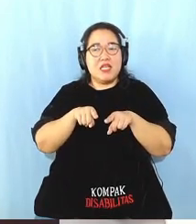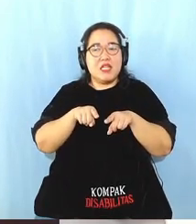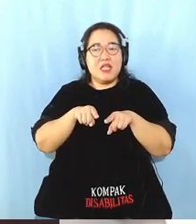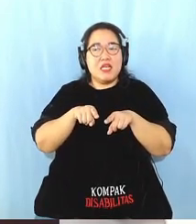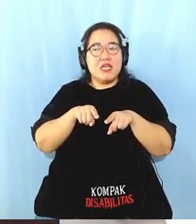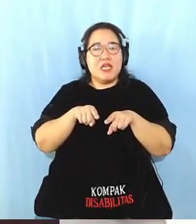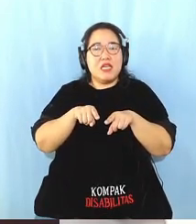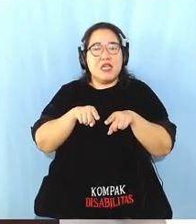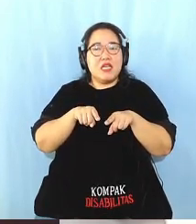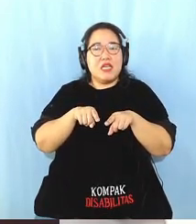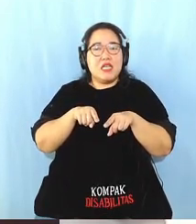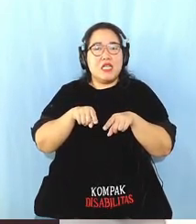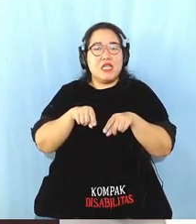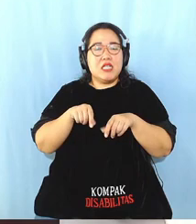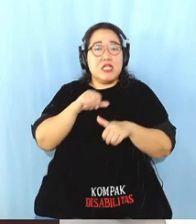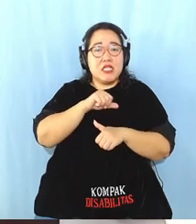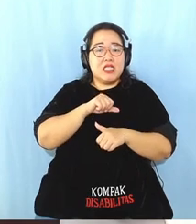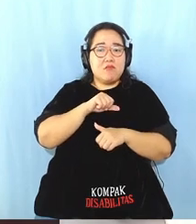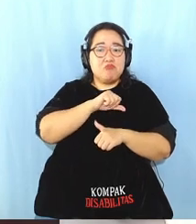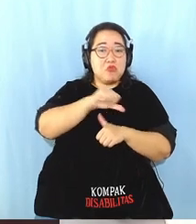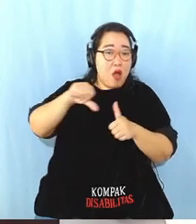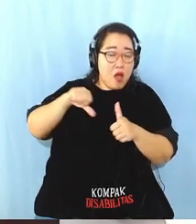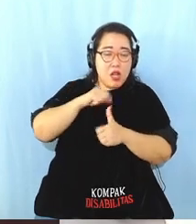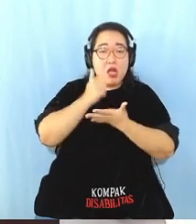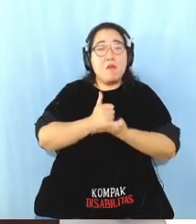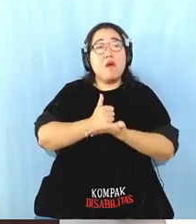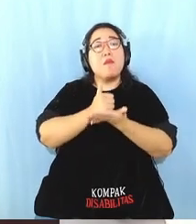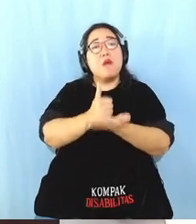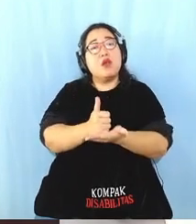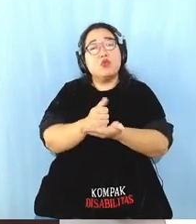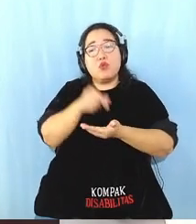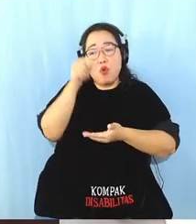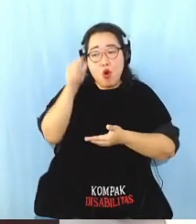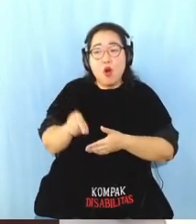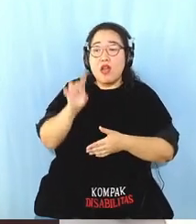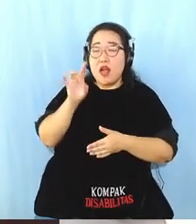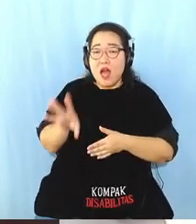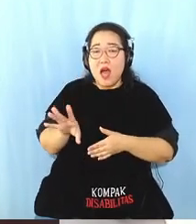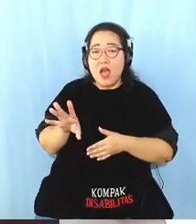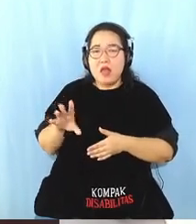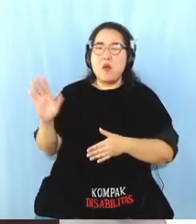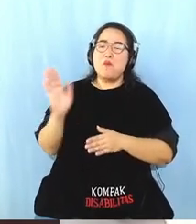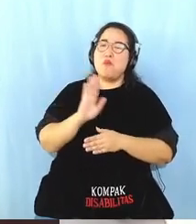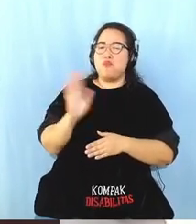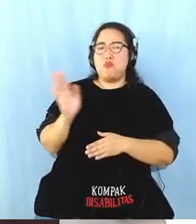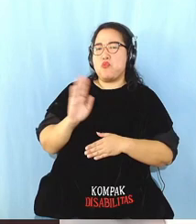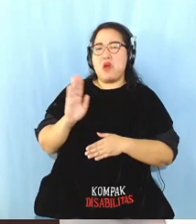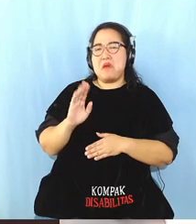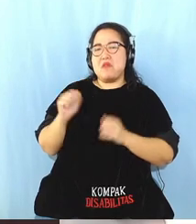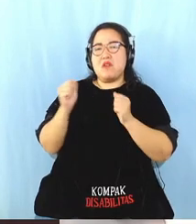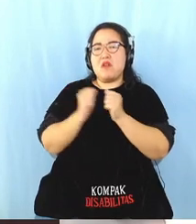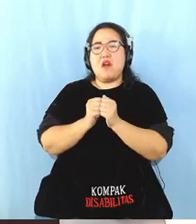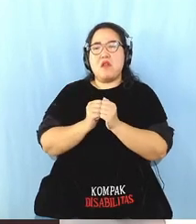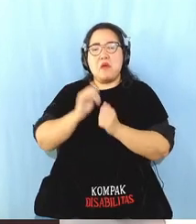tidak ikut-ikutan mengolok-olok orang lain, menghina orang lain,